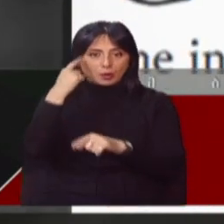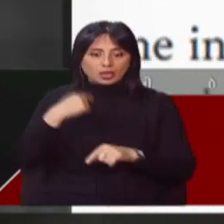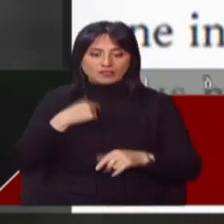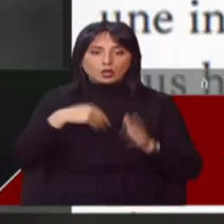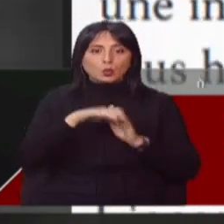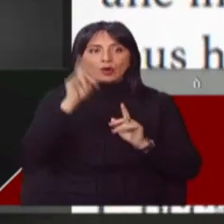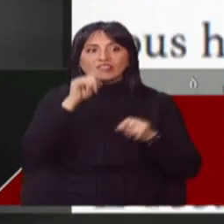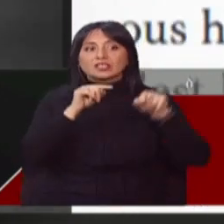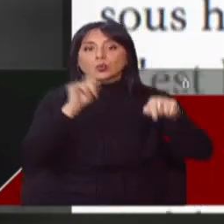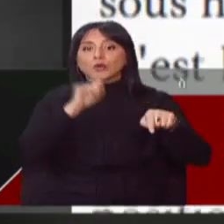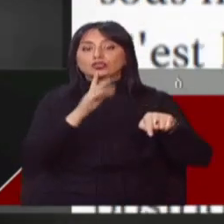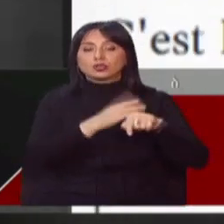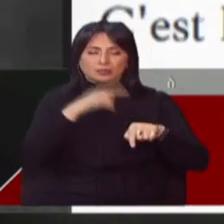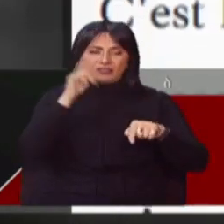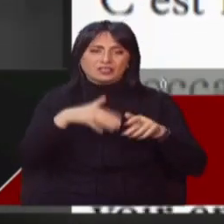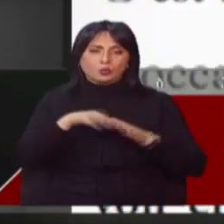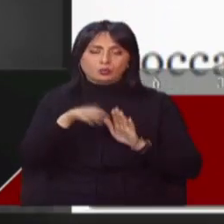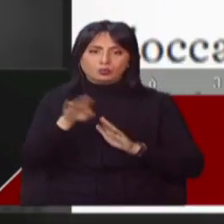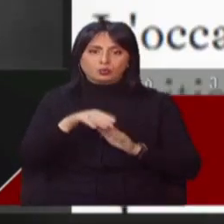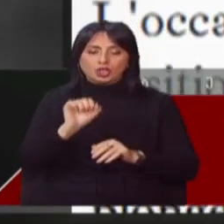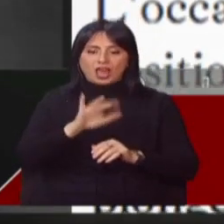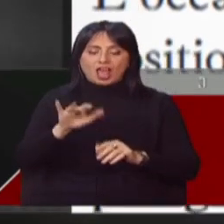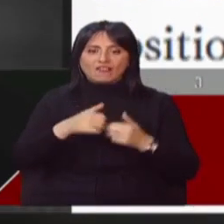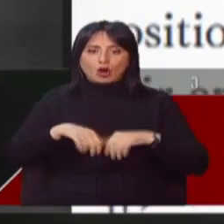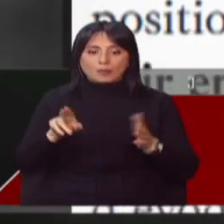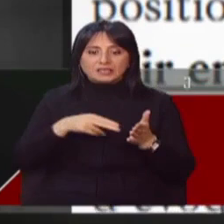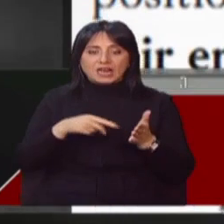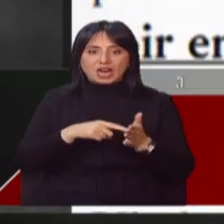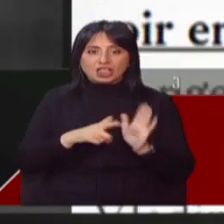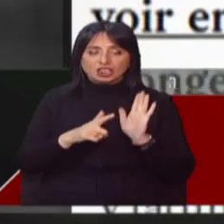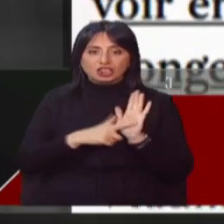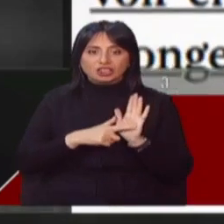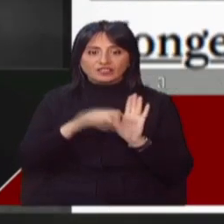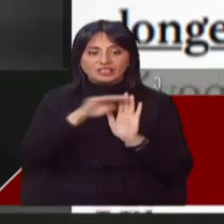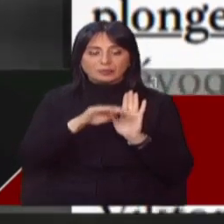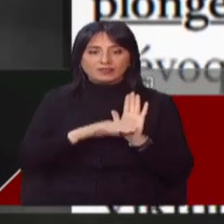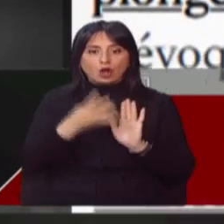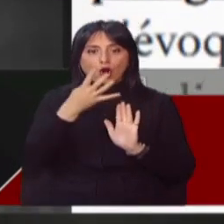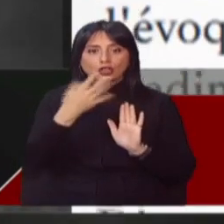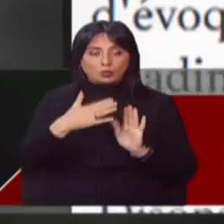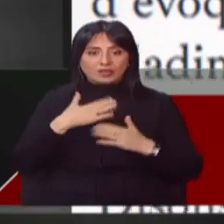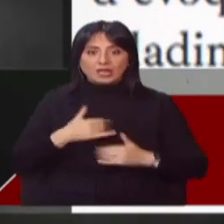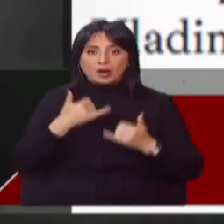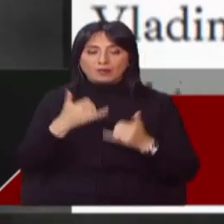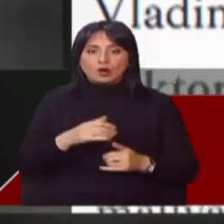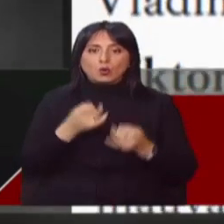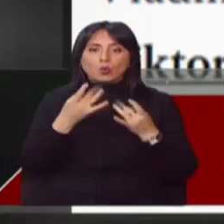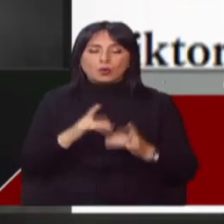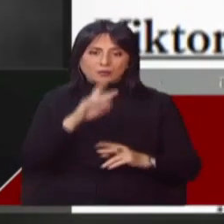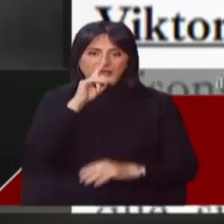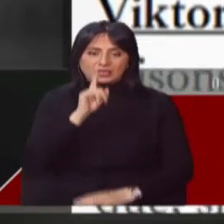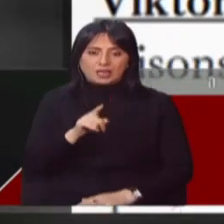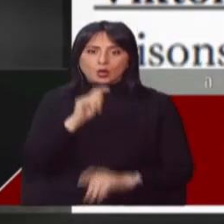უკეთ ვიცით, რა ხდება უკრაინაში. ევროკომისიის ანგარიში, სადაც ნათქვამია, რომ 7 წინაპირობიდან 4 უკვე დაკმაყოფილებულია, უბრალოდ